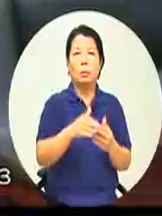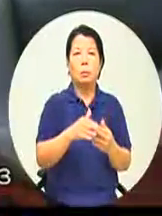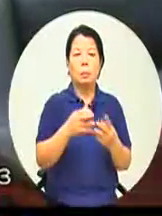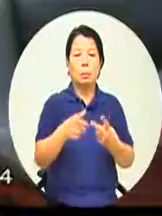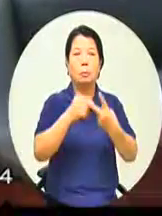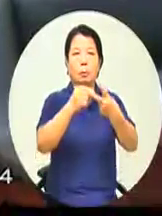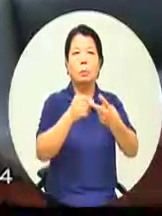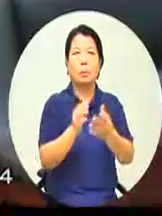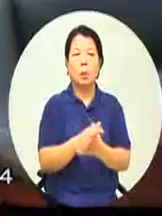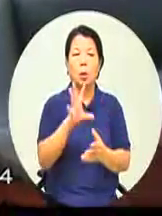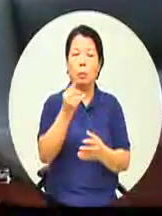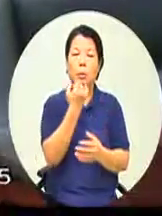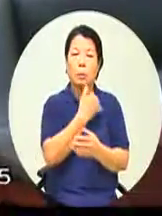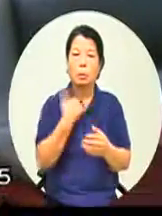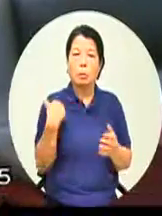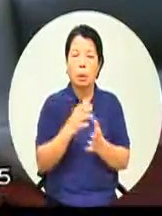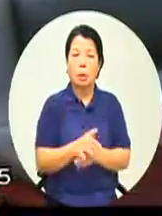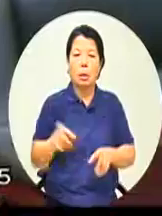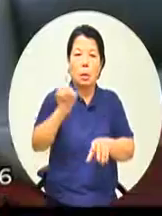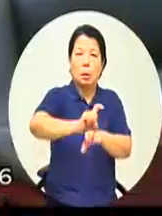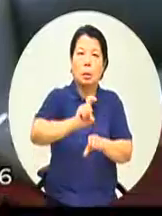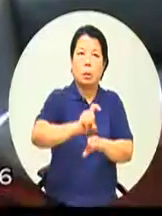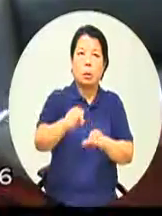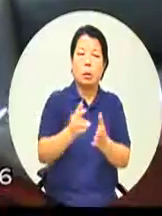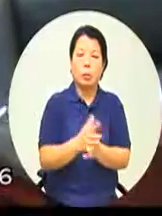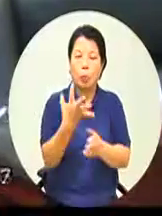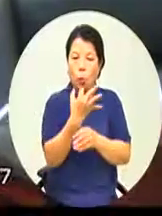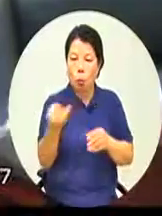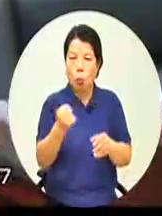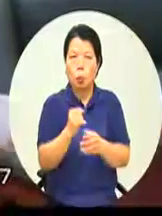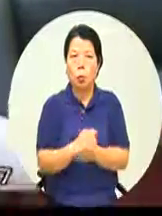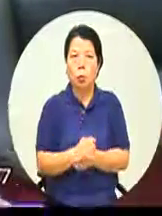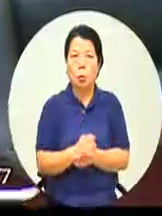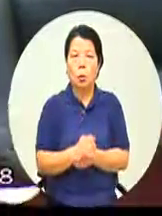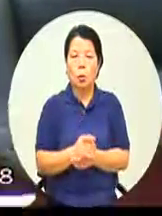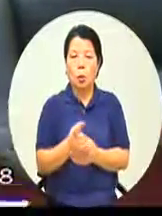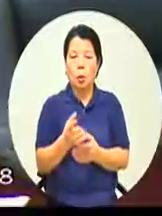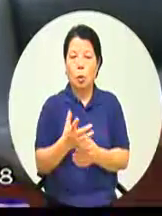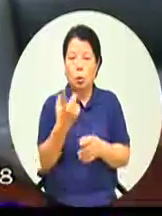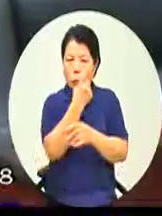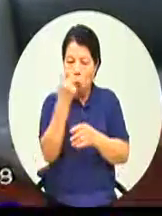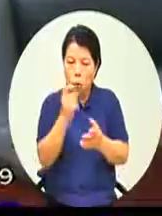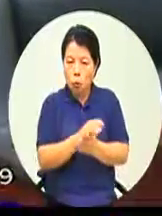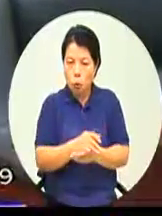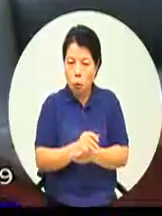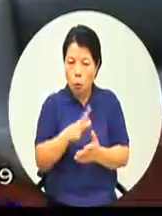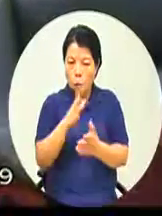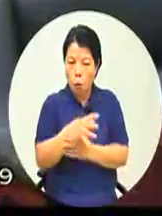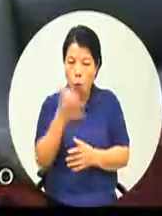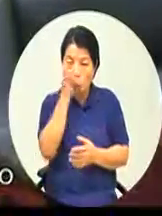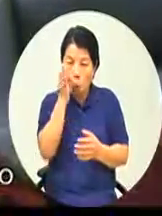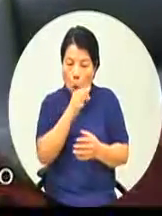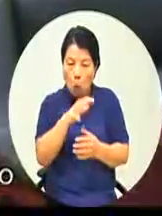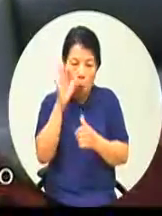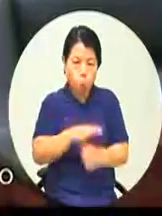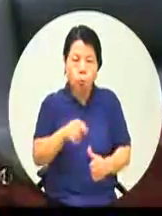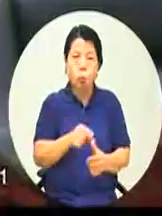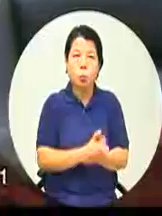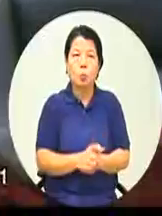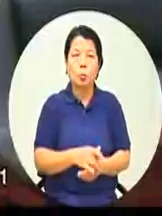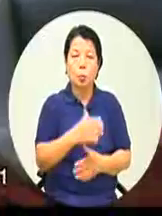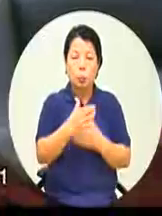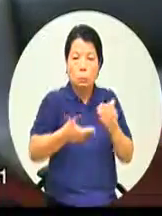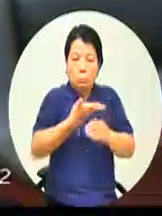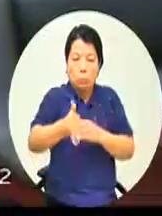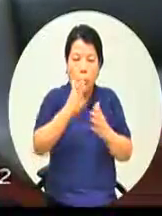我刚刚所讲，有没有可能有十倍以上的数字是我们没有查到的？另外就是学校现在怎么做？可以让